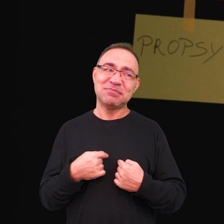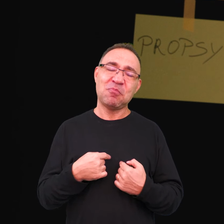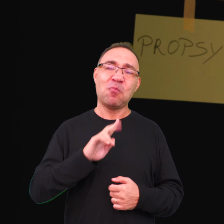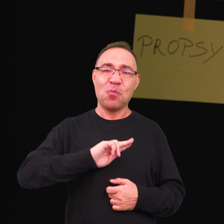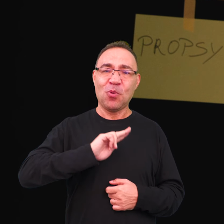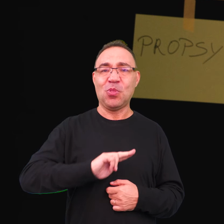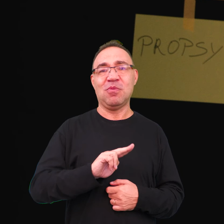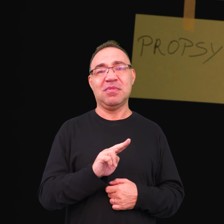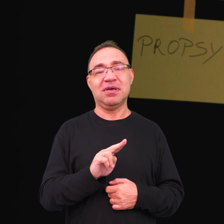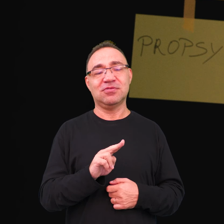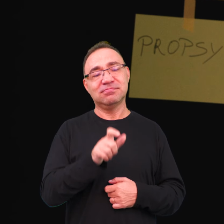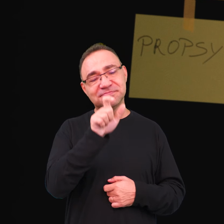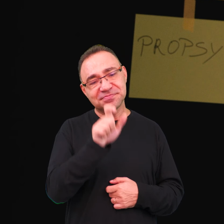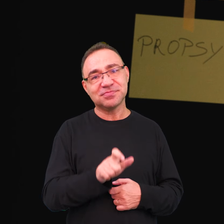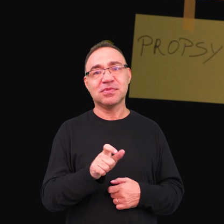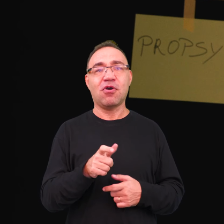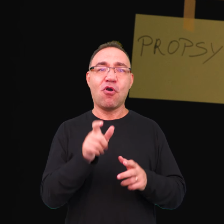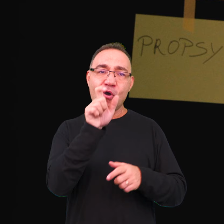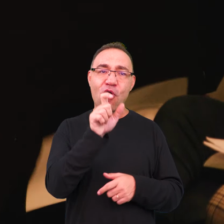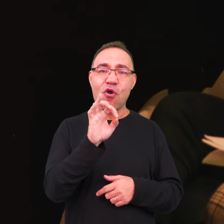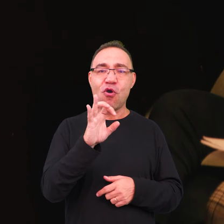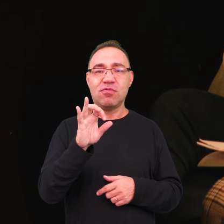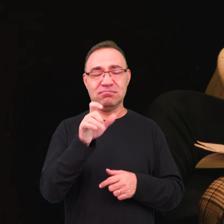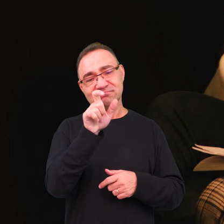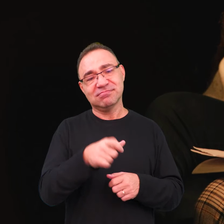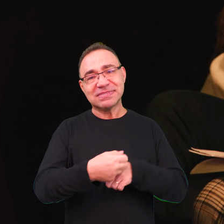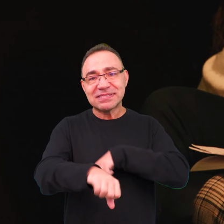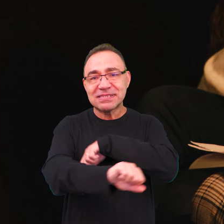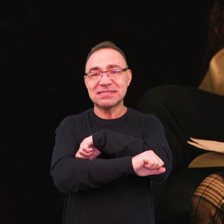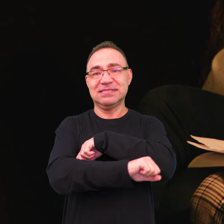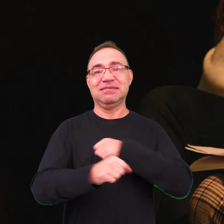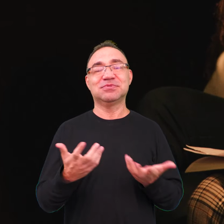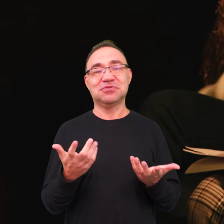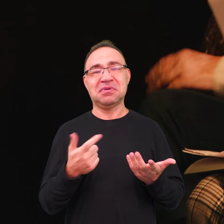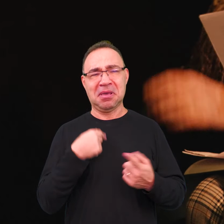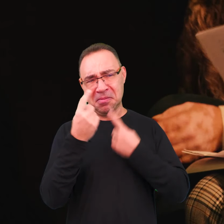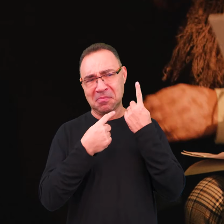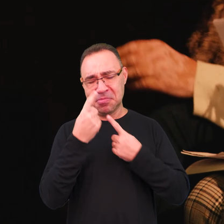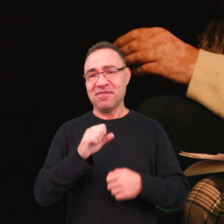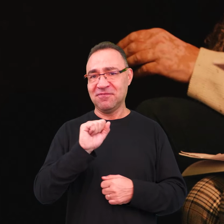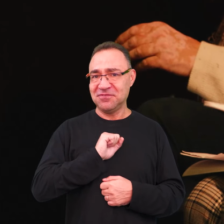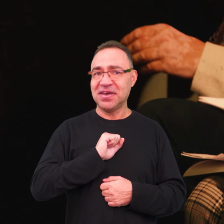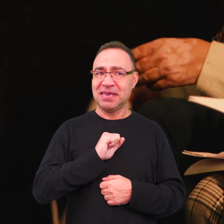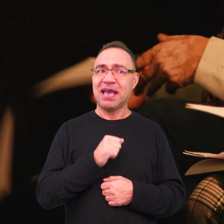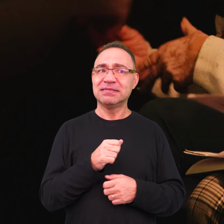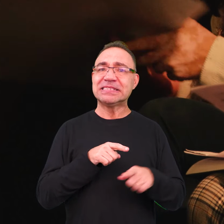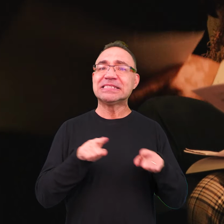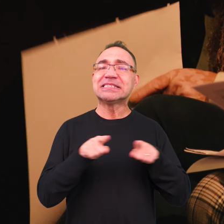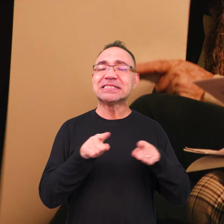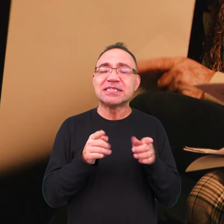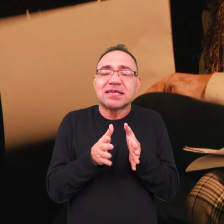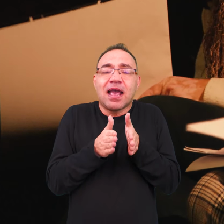jest taka osoba, która jest alternatywą, prawda? No, więc mi się wydaje, że tutaj ja bym